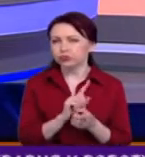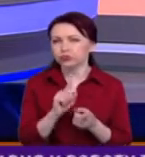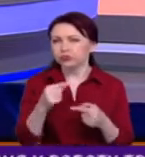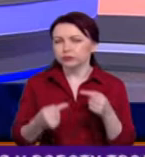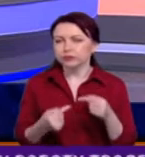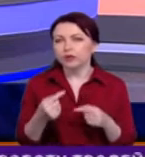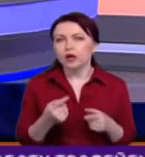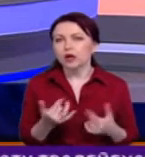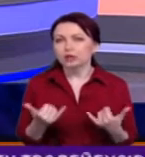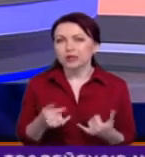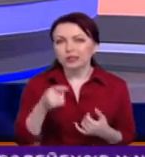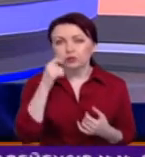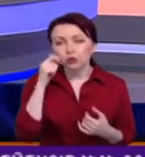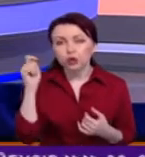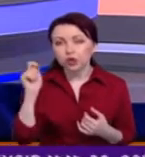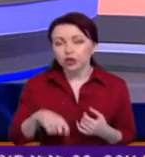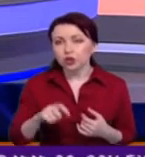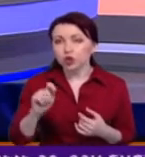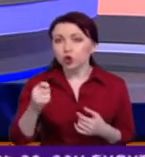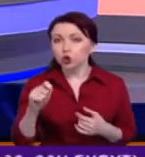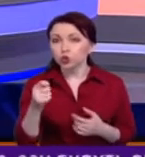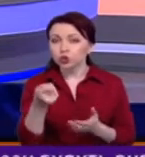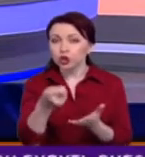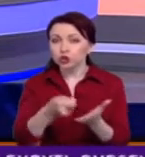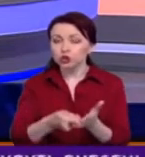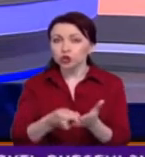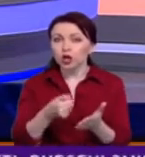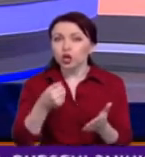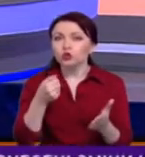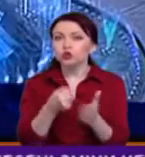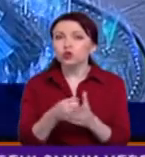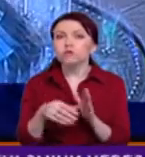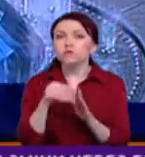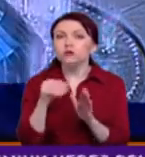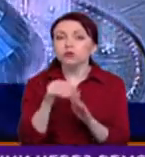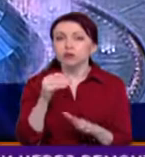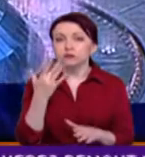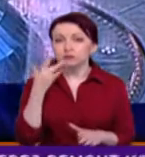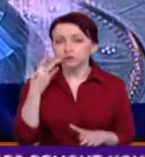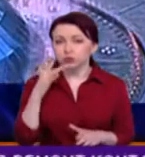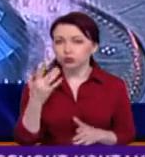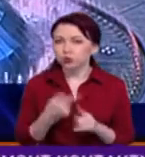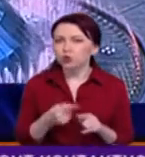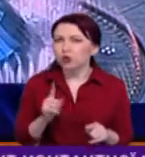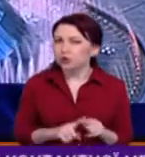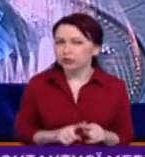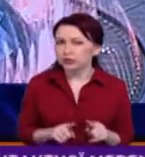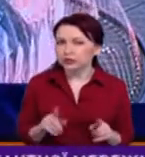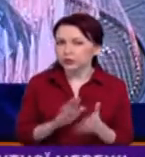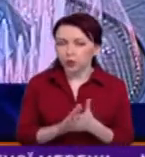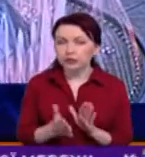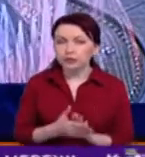що зараз в Україні, типу, лежить ключ до виборів в Сполучених Штатах Америки. Що це за ситуація?